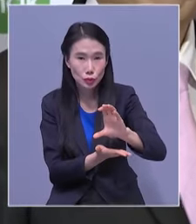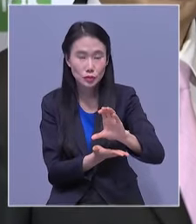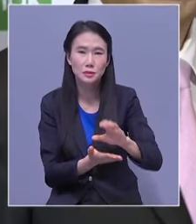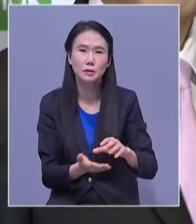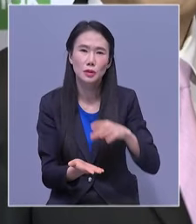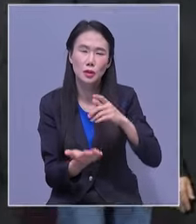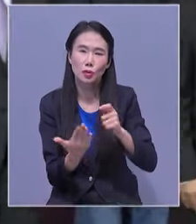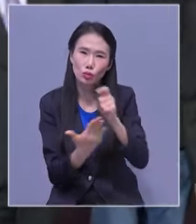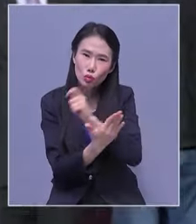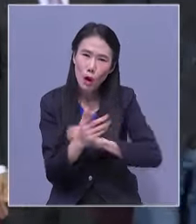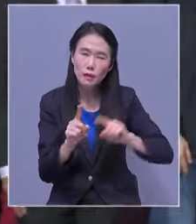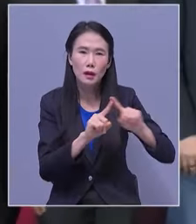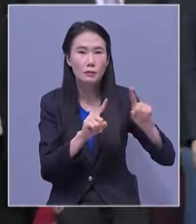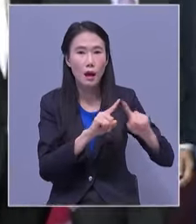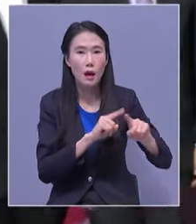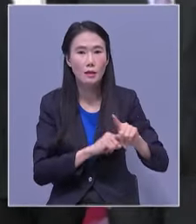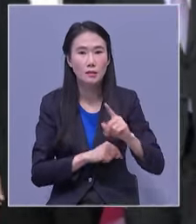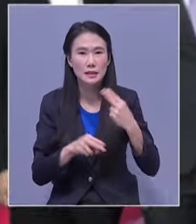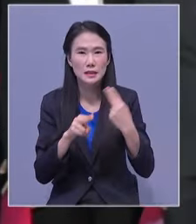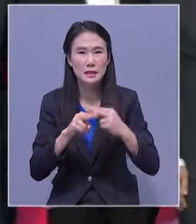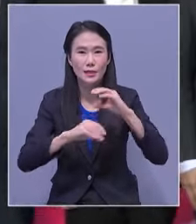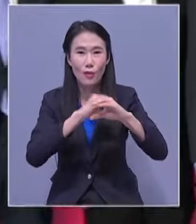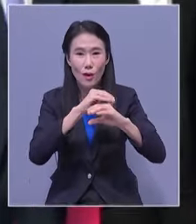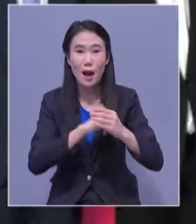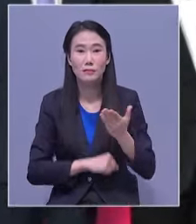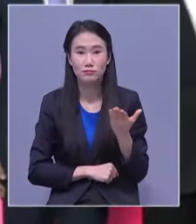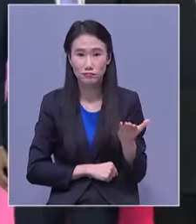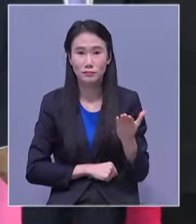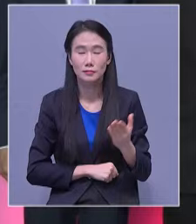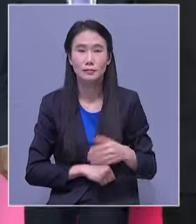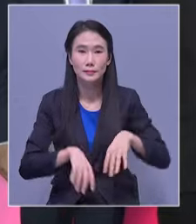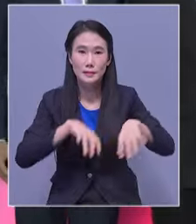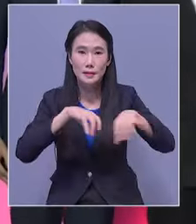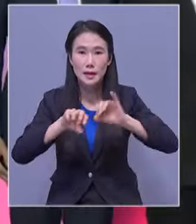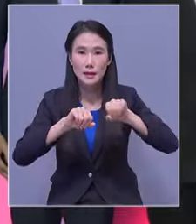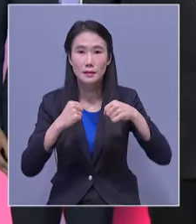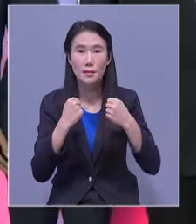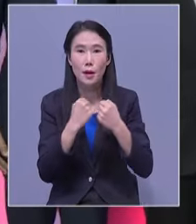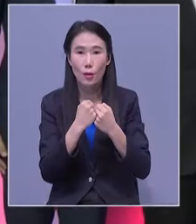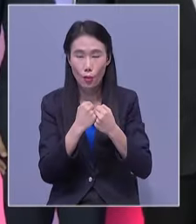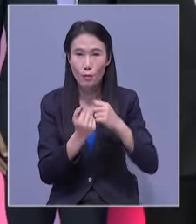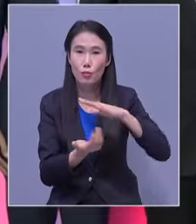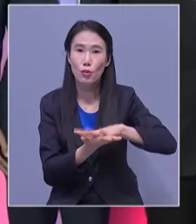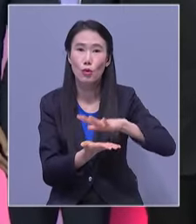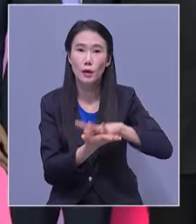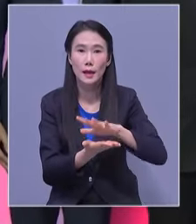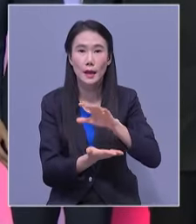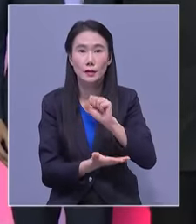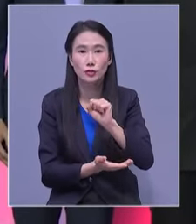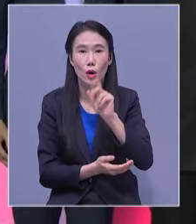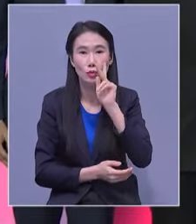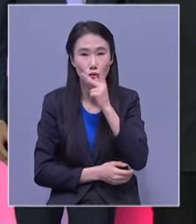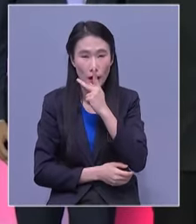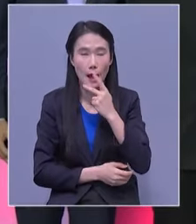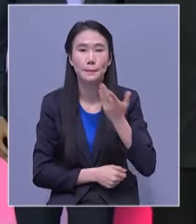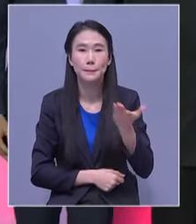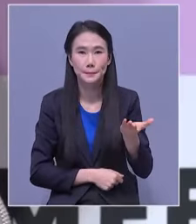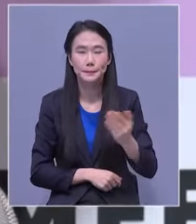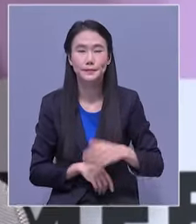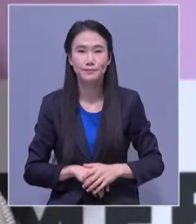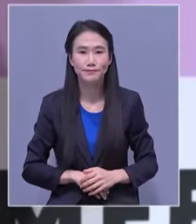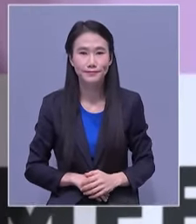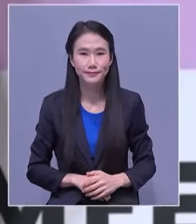จุยยุกที่ 9 อัี้ชองานนะคะจัดโดยสมาคมศิดเก่ส่วนกุหลาบวิทยาลัยในพรมราชูประถาม